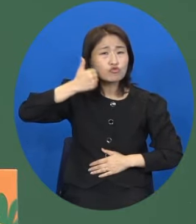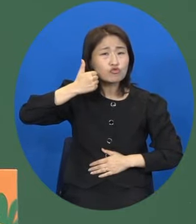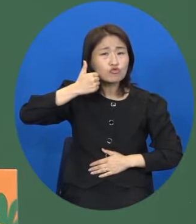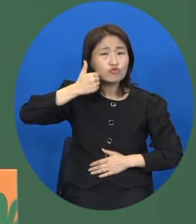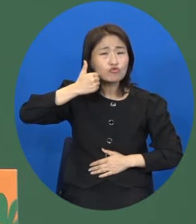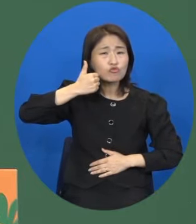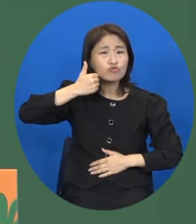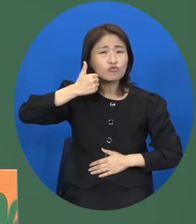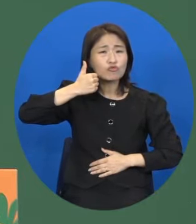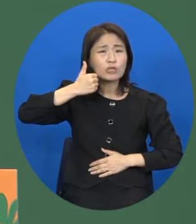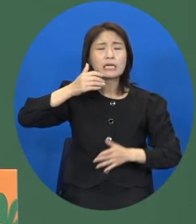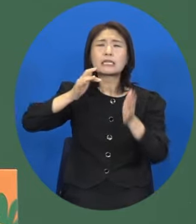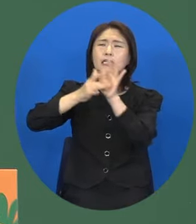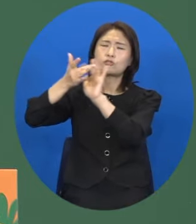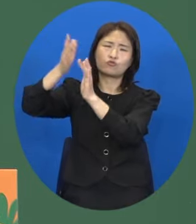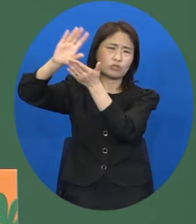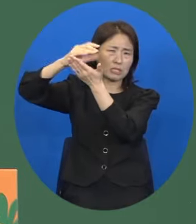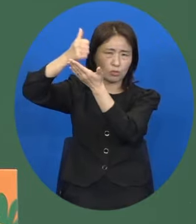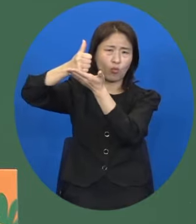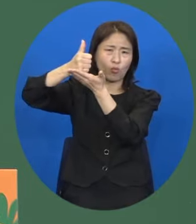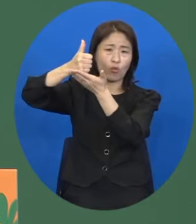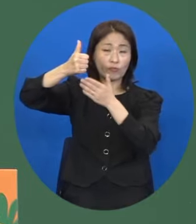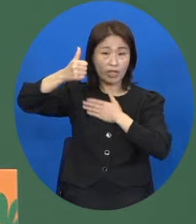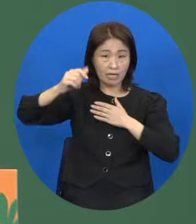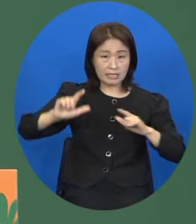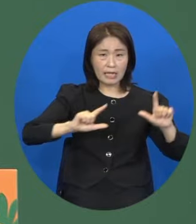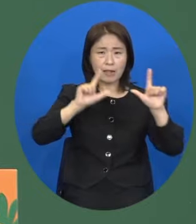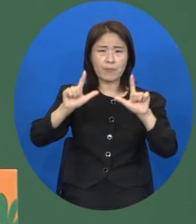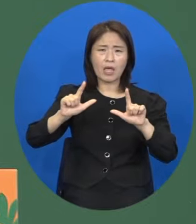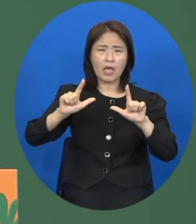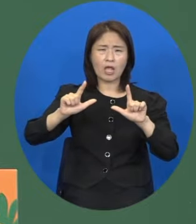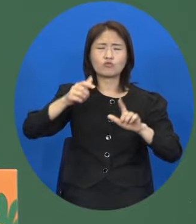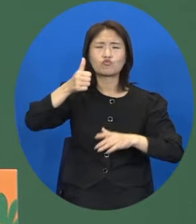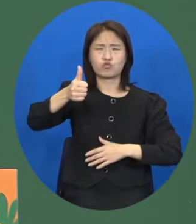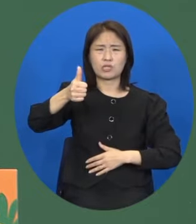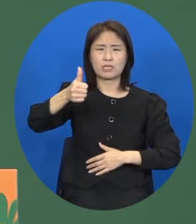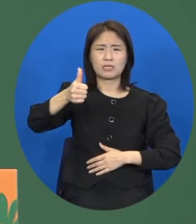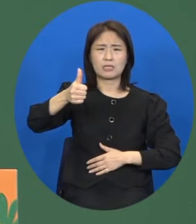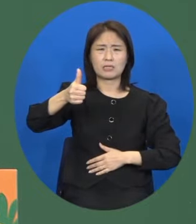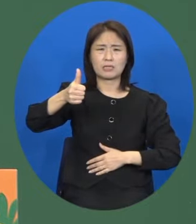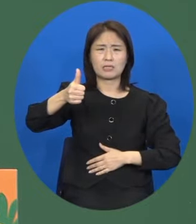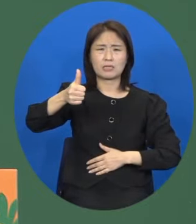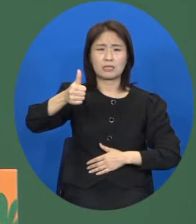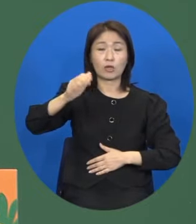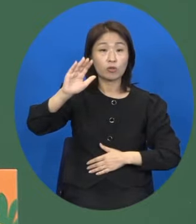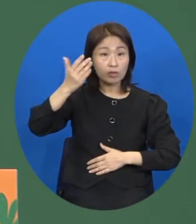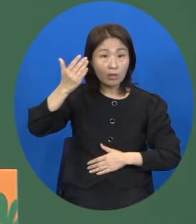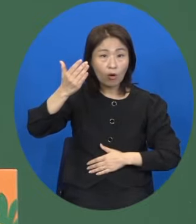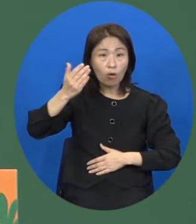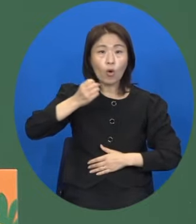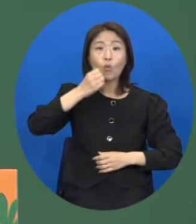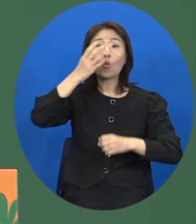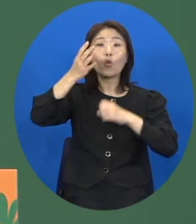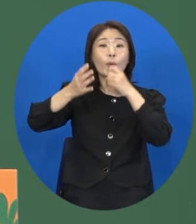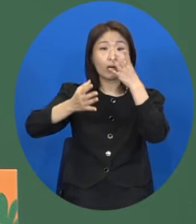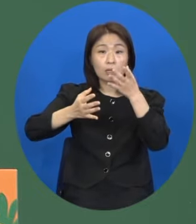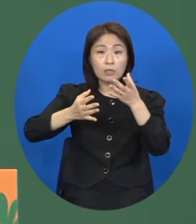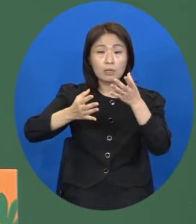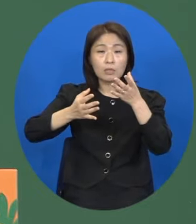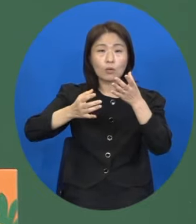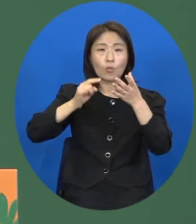아니라 예수 그리스도가 내 삶의 주인이 되었다는 고백을